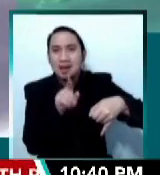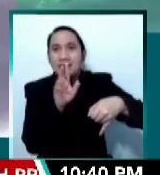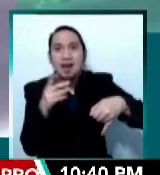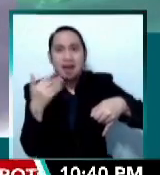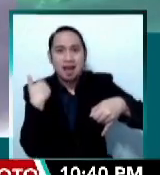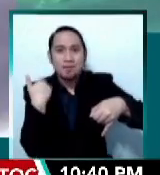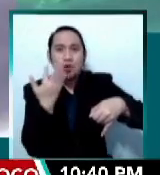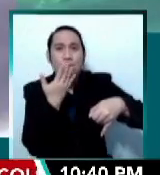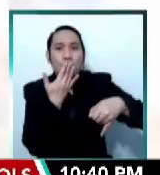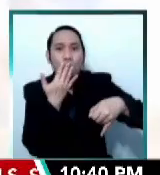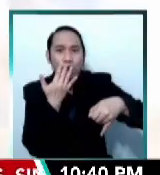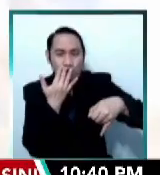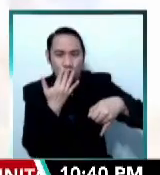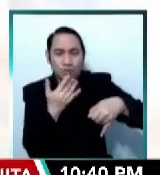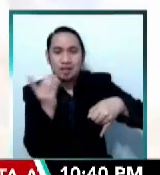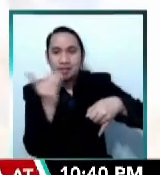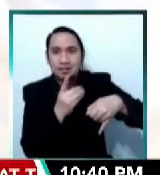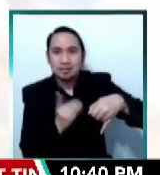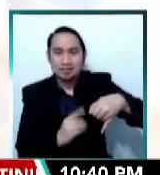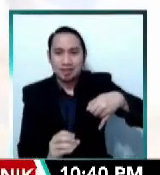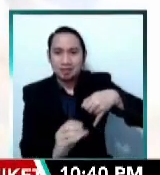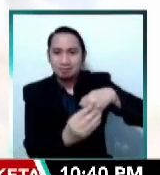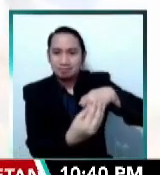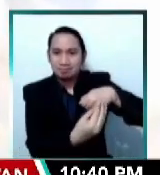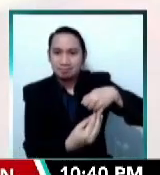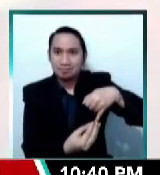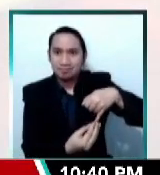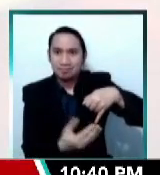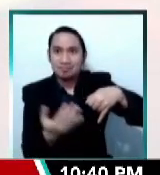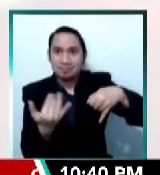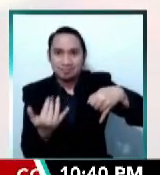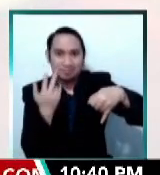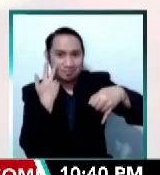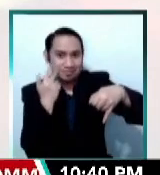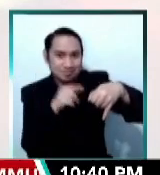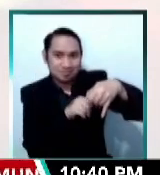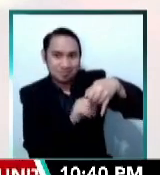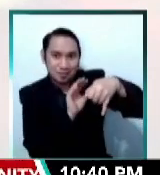customized shoes. Ang ganda lang ng pag-drive ng resin art